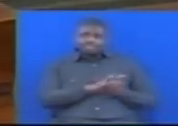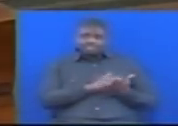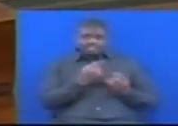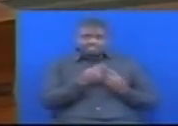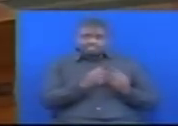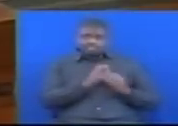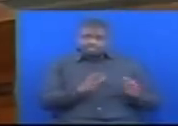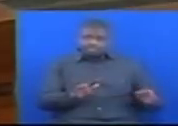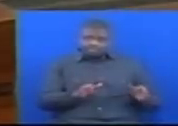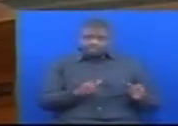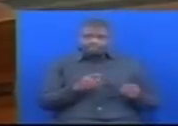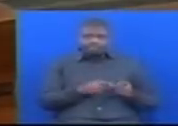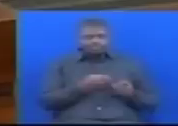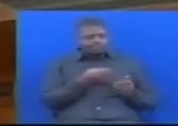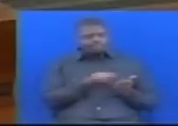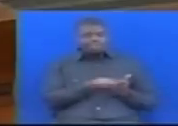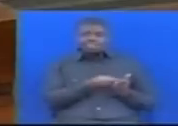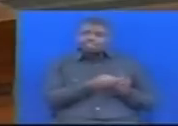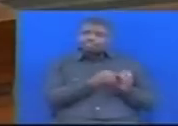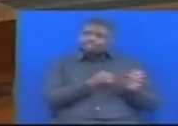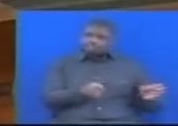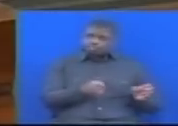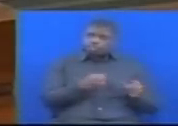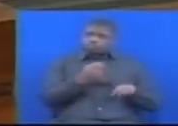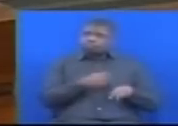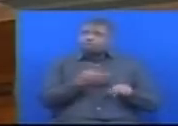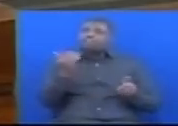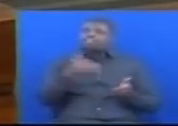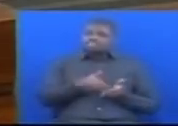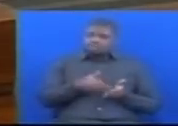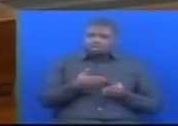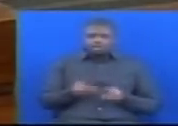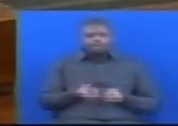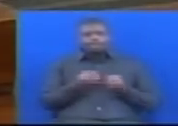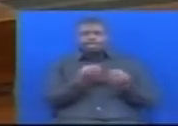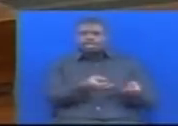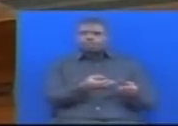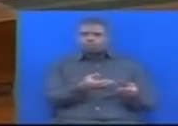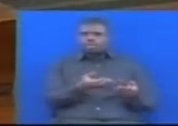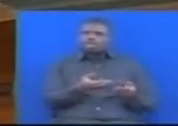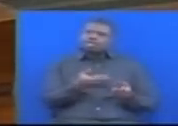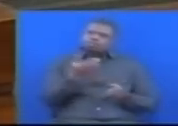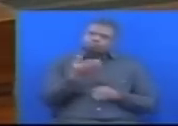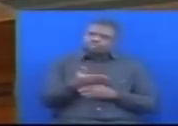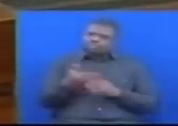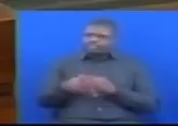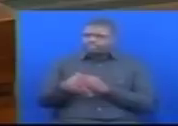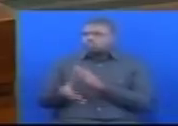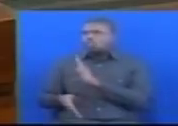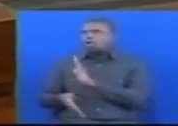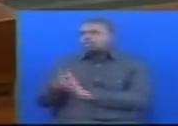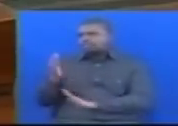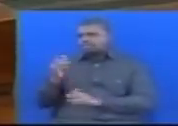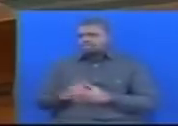kwa sababu fedha hizo zimeshatengwa, muda utakapofikia zitapelekwa mara moja ili ujenzi uweze